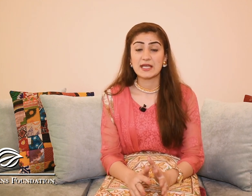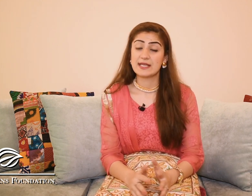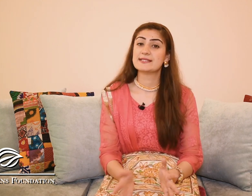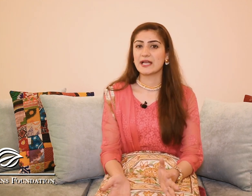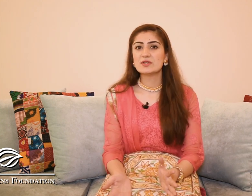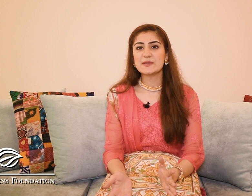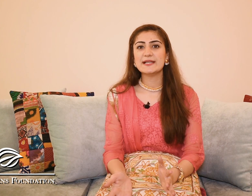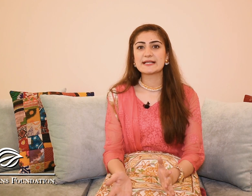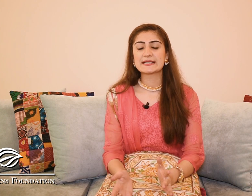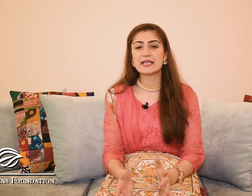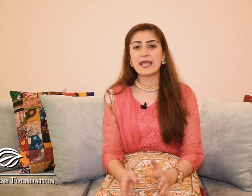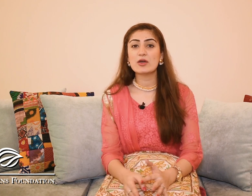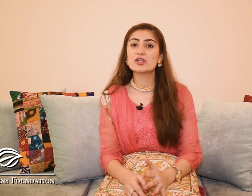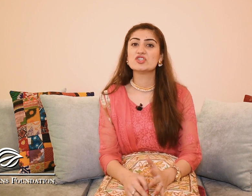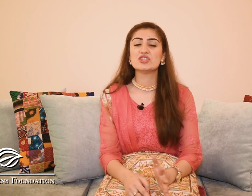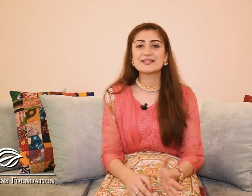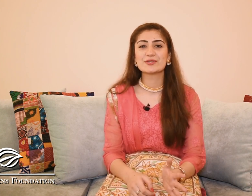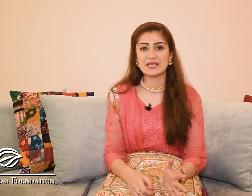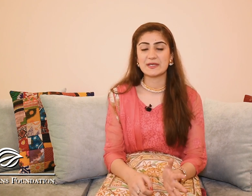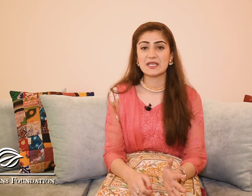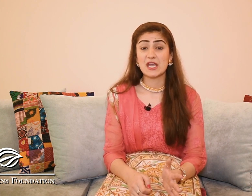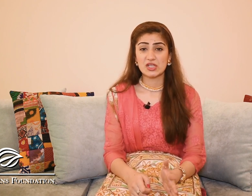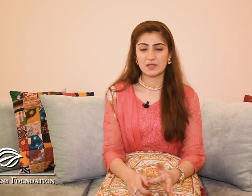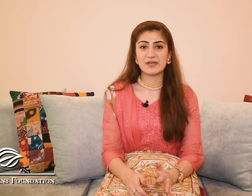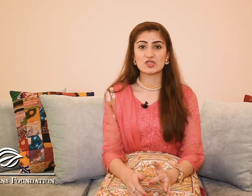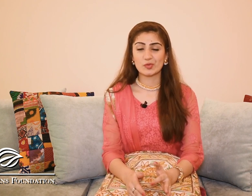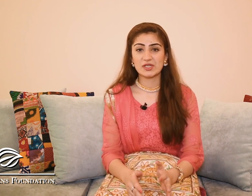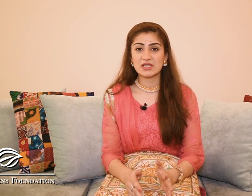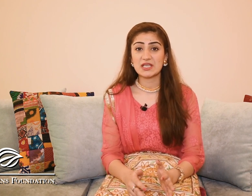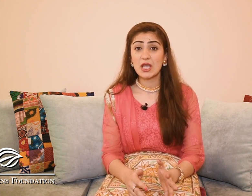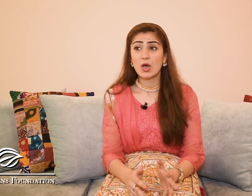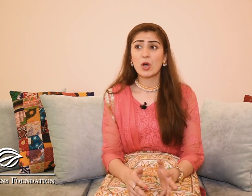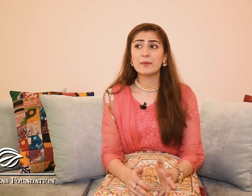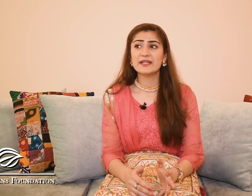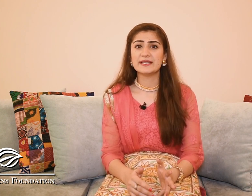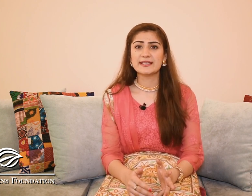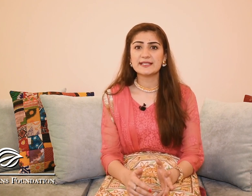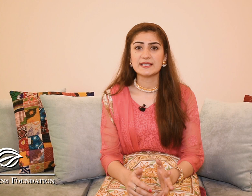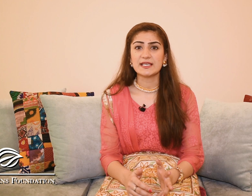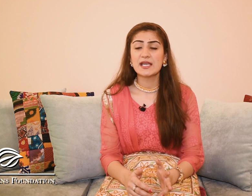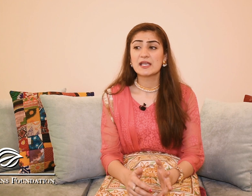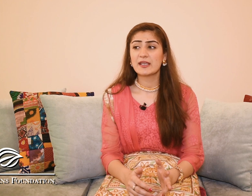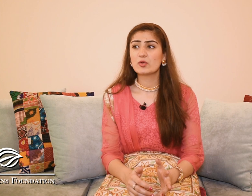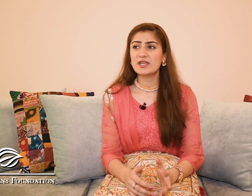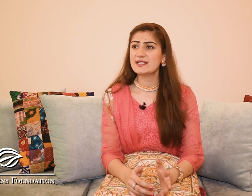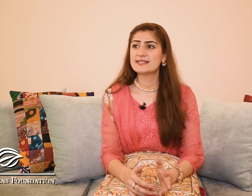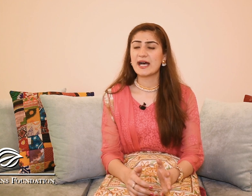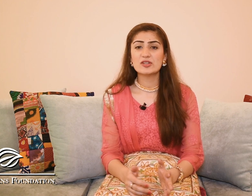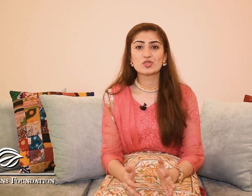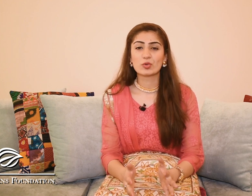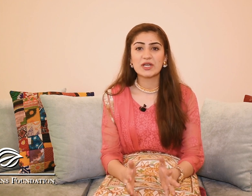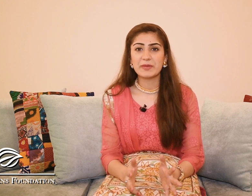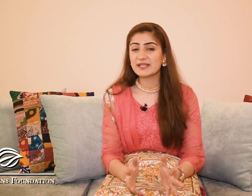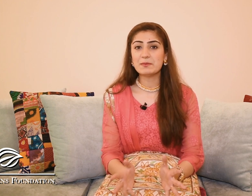हैं, इंसानों से भी लग सकते हैं और चीज़ों से भी. जब मैं छोटी थी और मैं देखती थी कि कोई